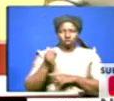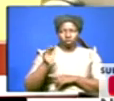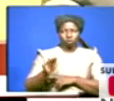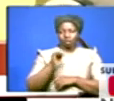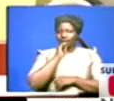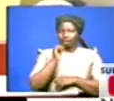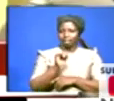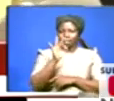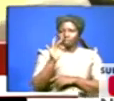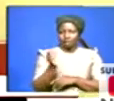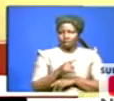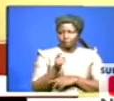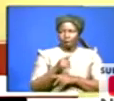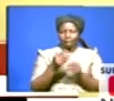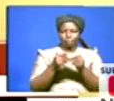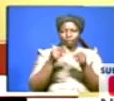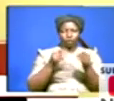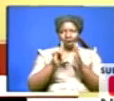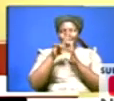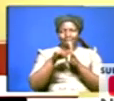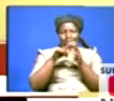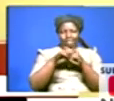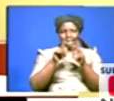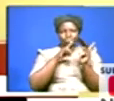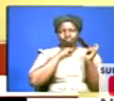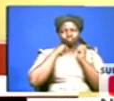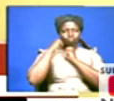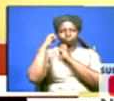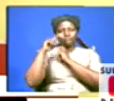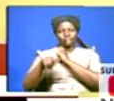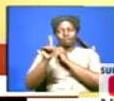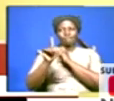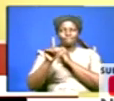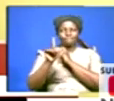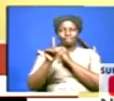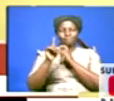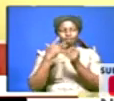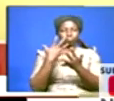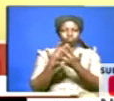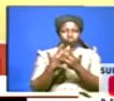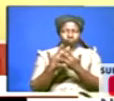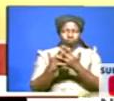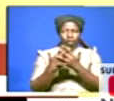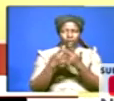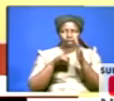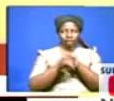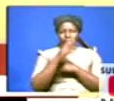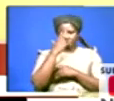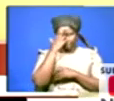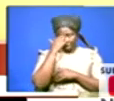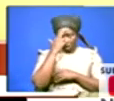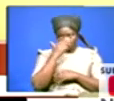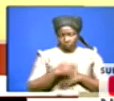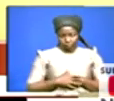3 kabla ya kujaribu kujitoa uhai anazuiliwa huko Narok. Mvulana huyo anadaiwa kumnajisi msichana wa umri